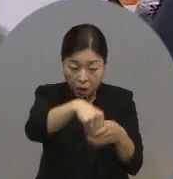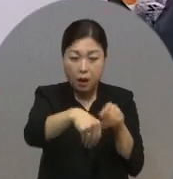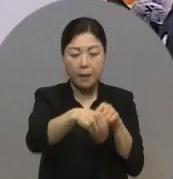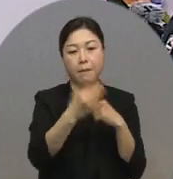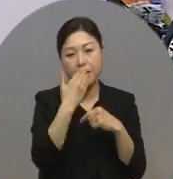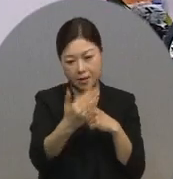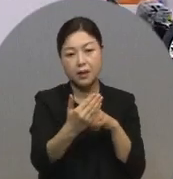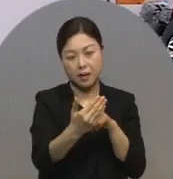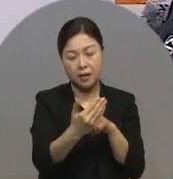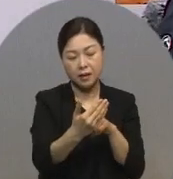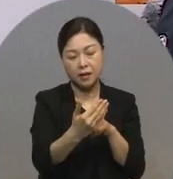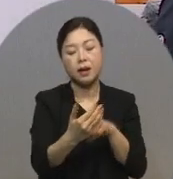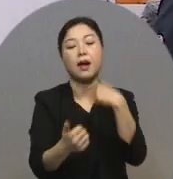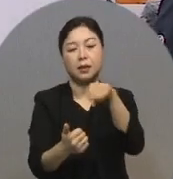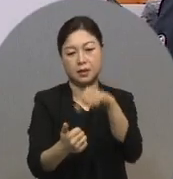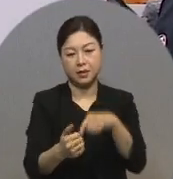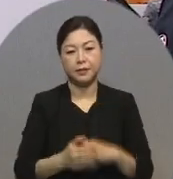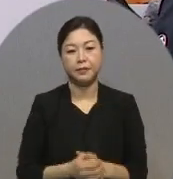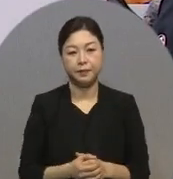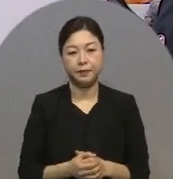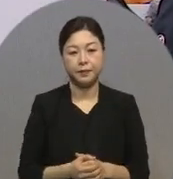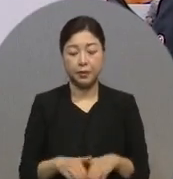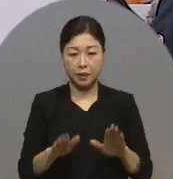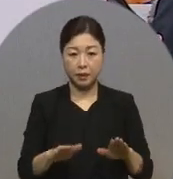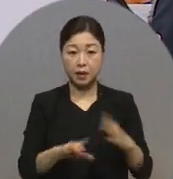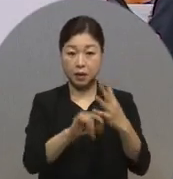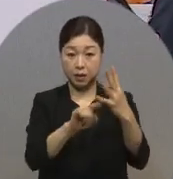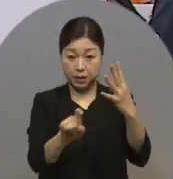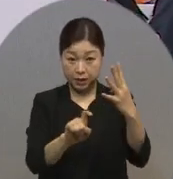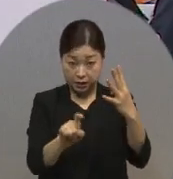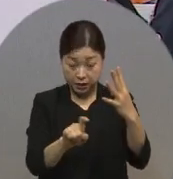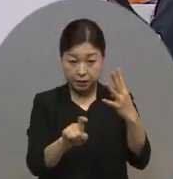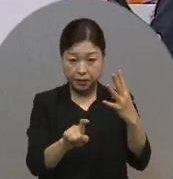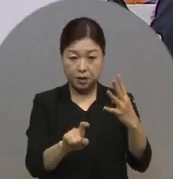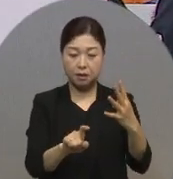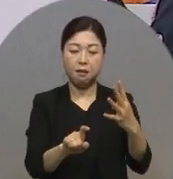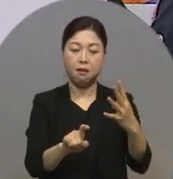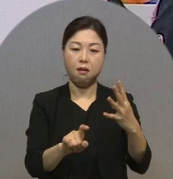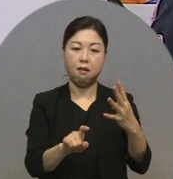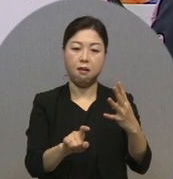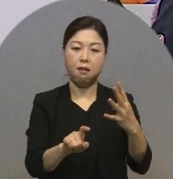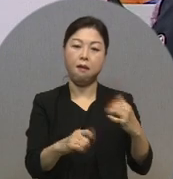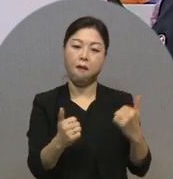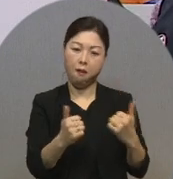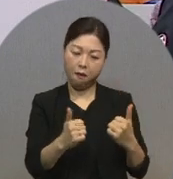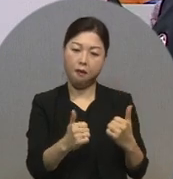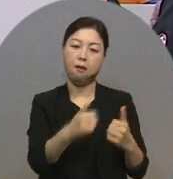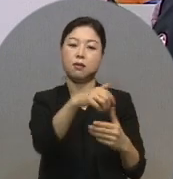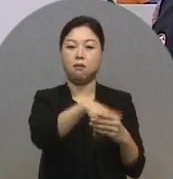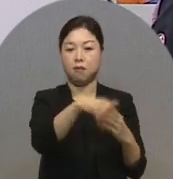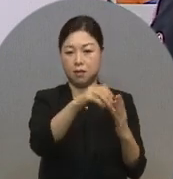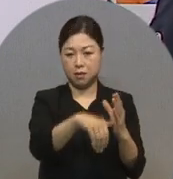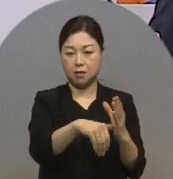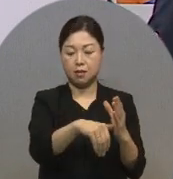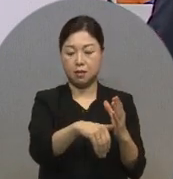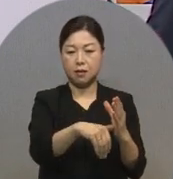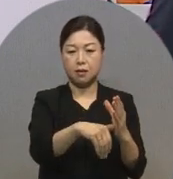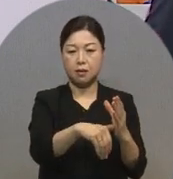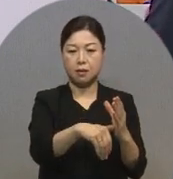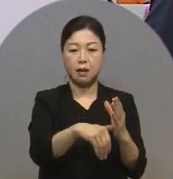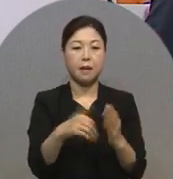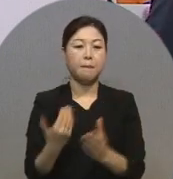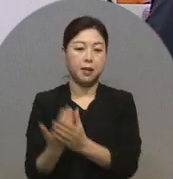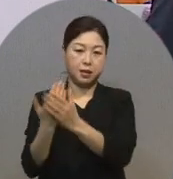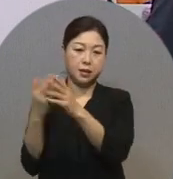그리고 이번 4월 10일 총선에는 우리 발달장애인도